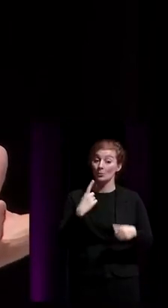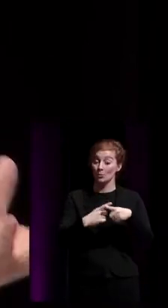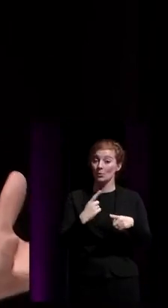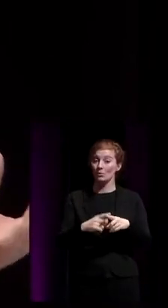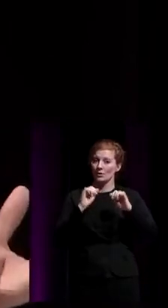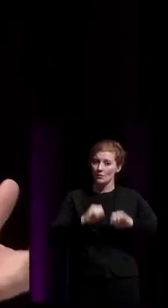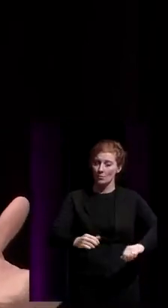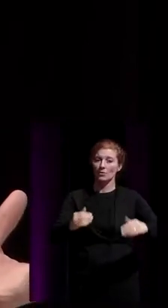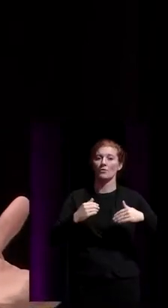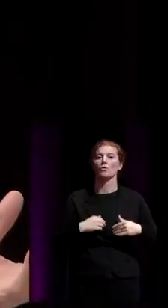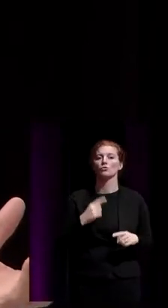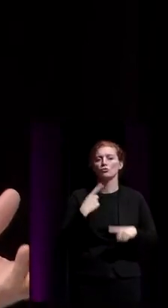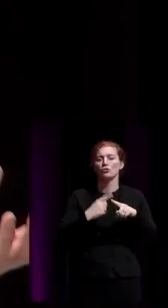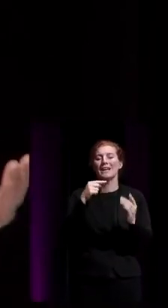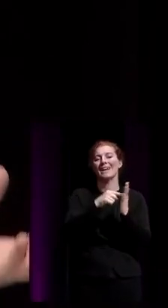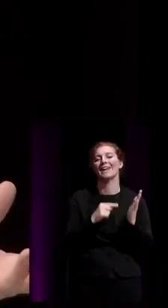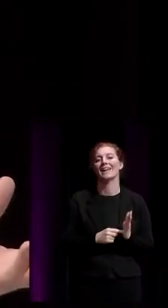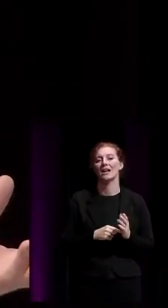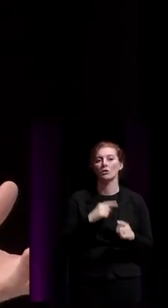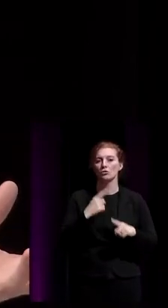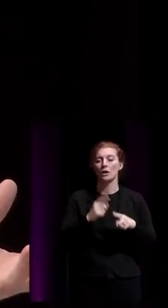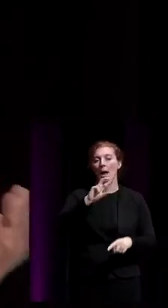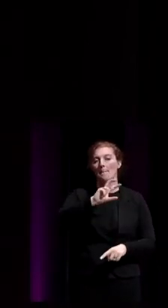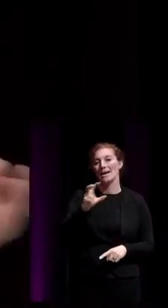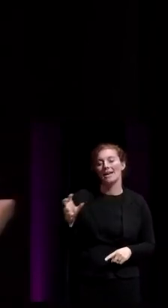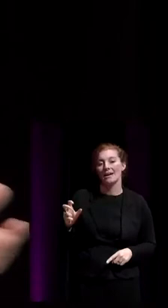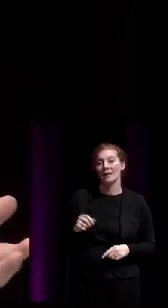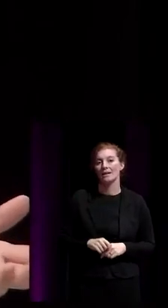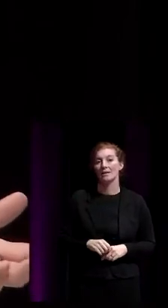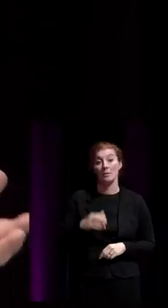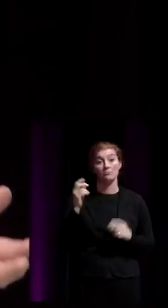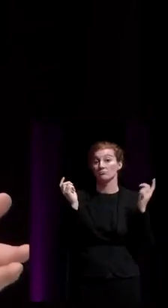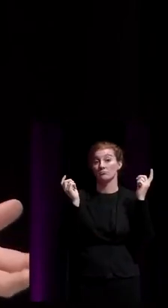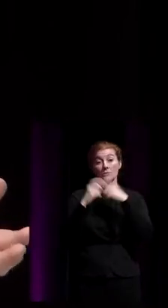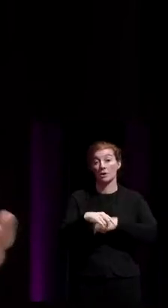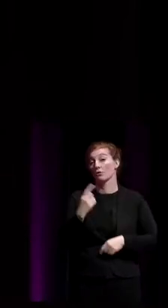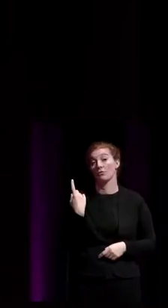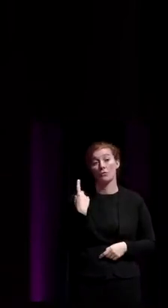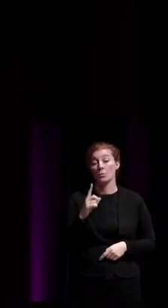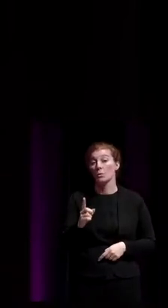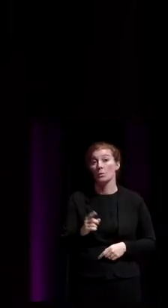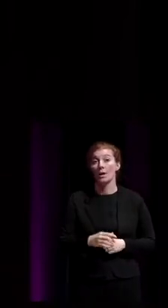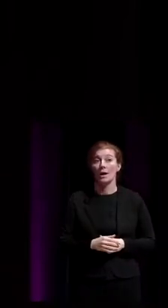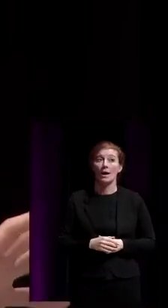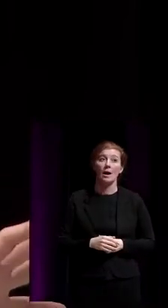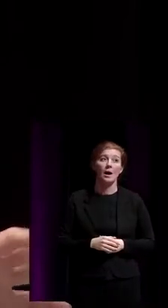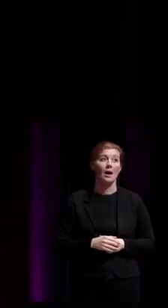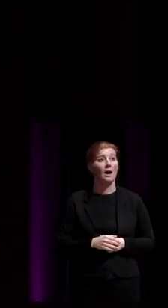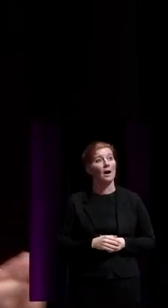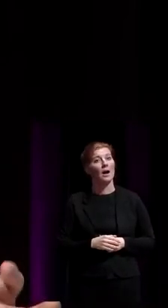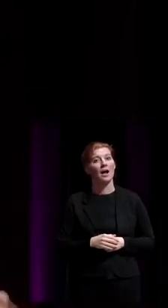ha ett tydligare regelverk och tydligare markeringar. Man kan inte förbjuda, alltså det är svårt här att komma med och säga det att vi ska